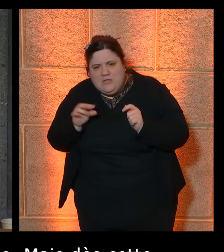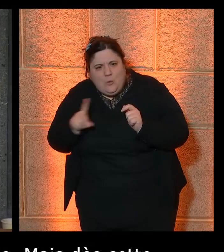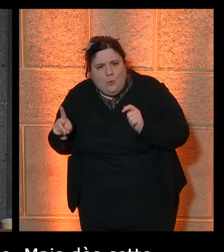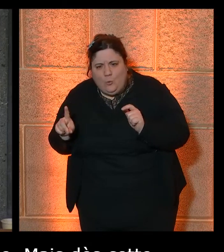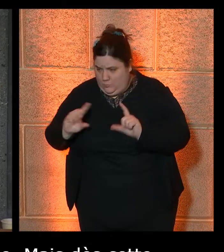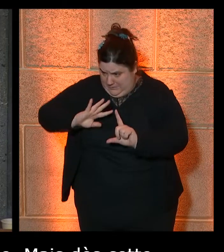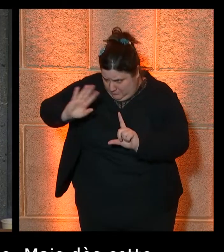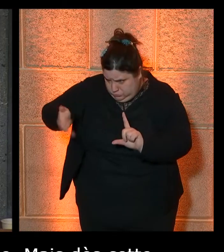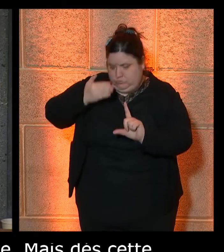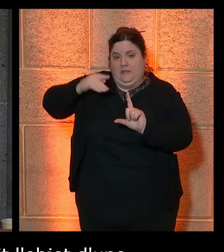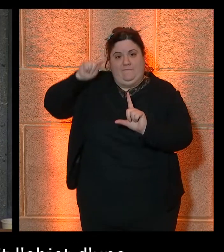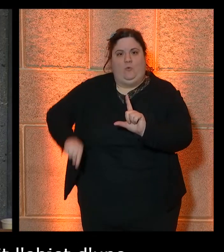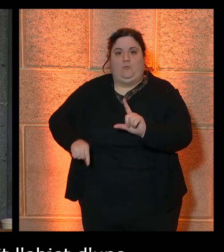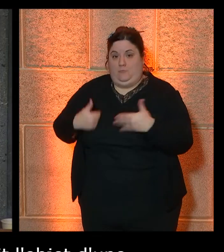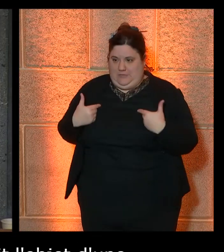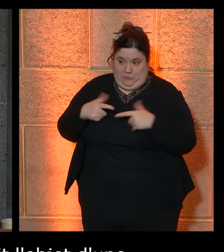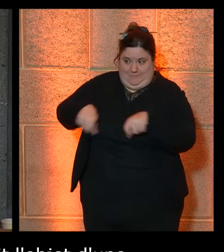mettent en place sur la campagne.